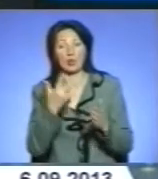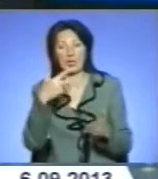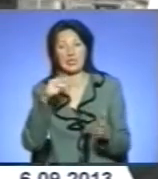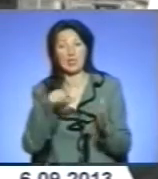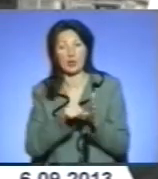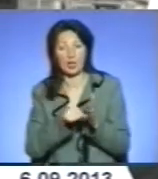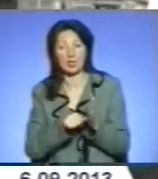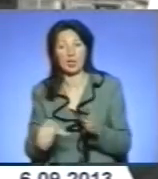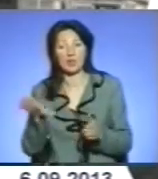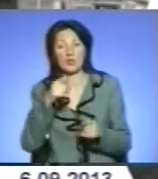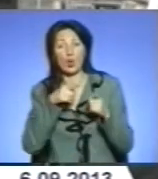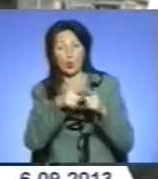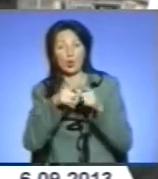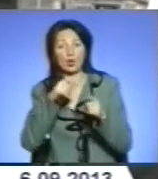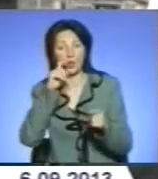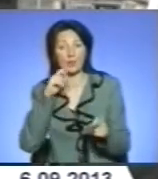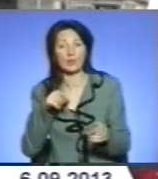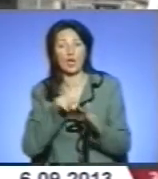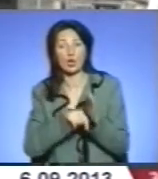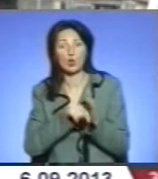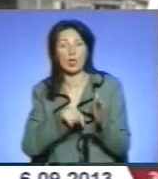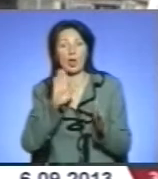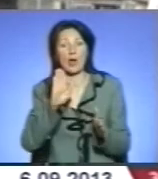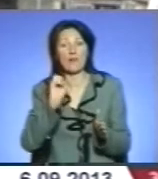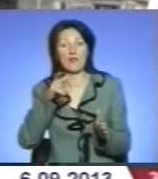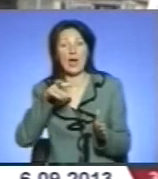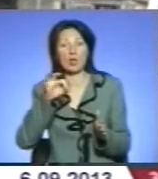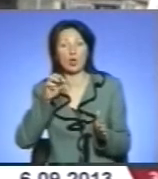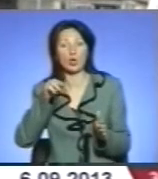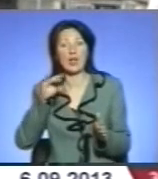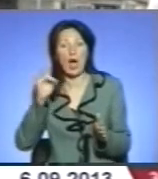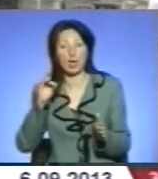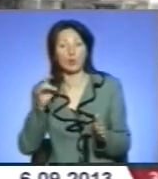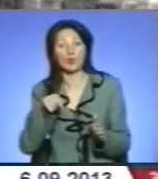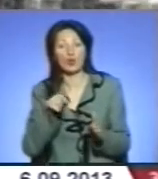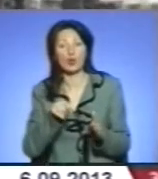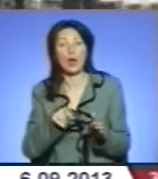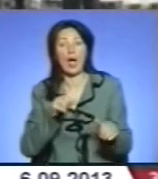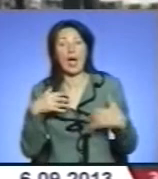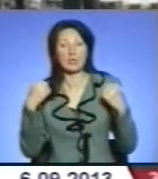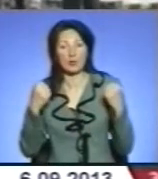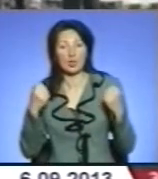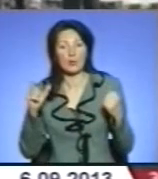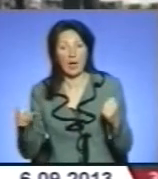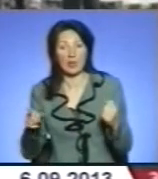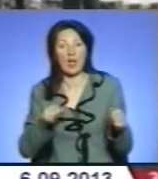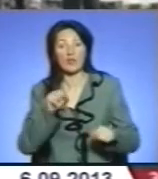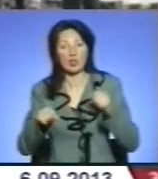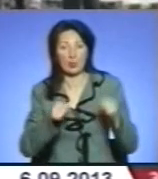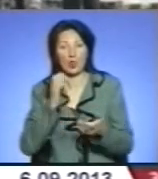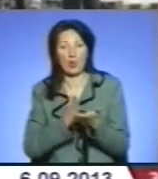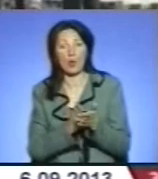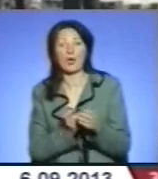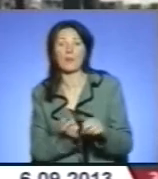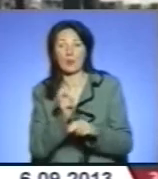далі. Суть велотріалу у тому, що спортсмен на велосипеді повинен долати найрізноманітніші природні чи штучні перешкоди